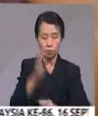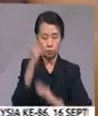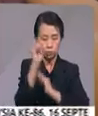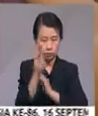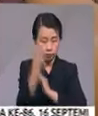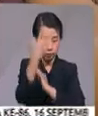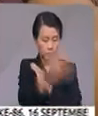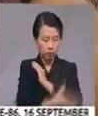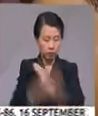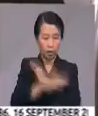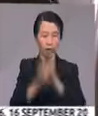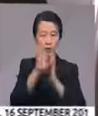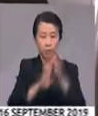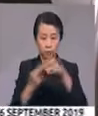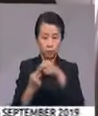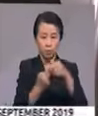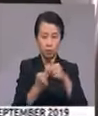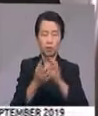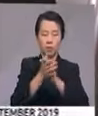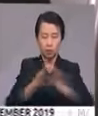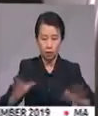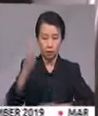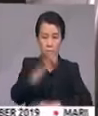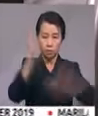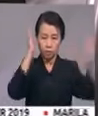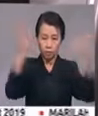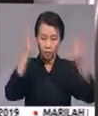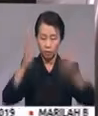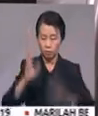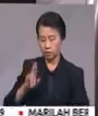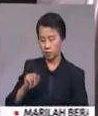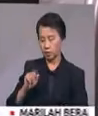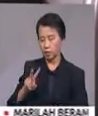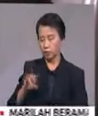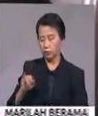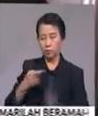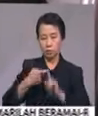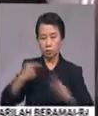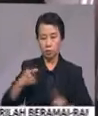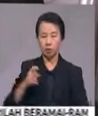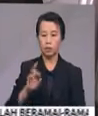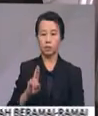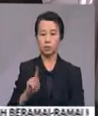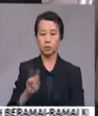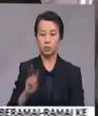negara yang bersatu. Selamat Hari Malaysia, Ravindran Sanmugam, RTM.